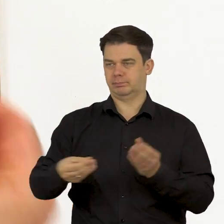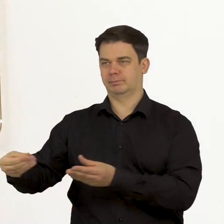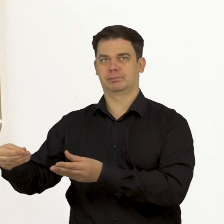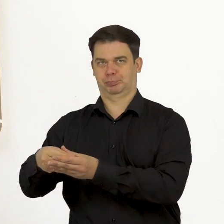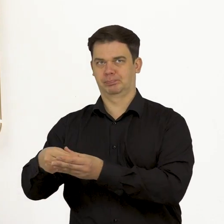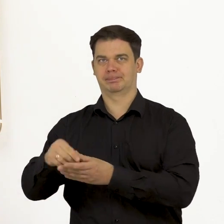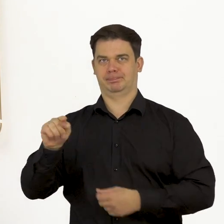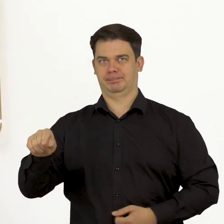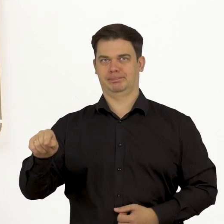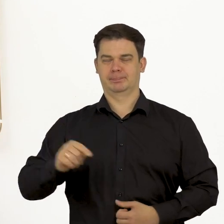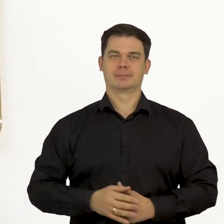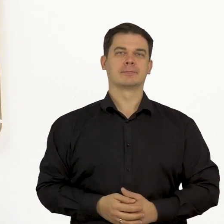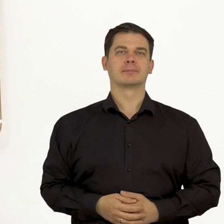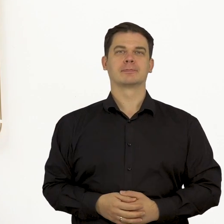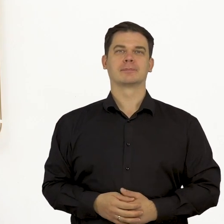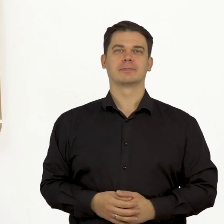go.